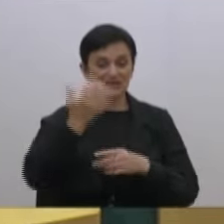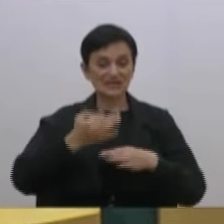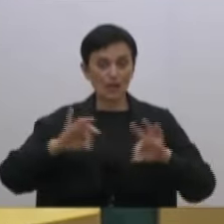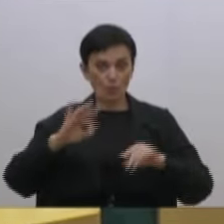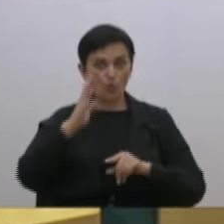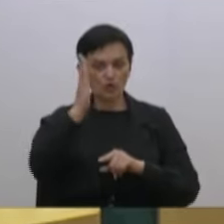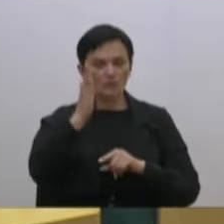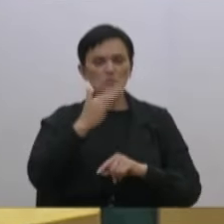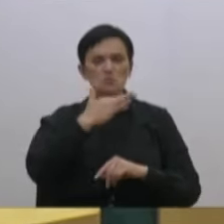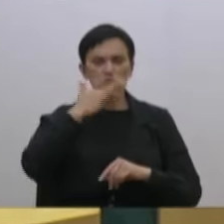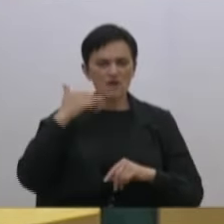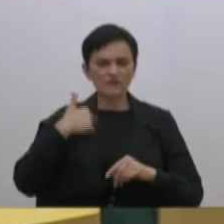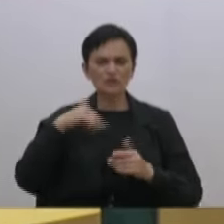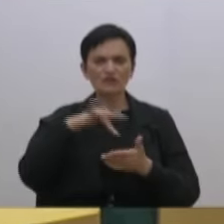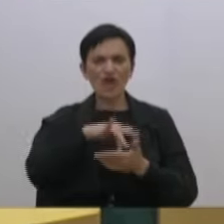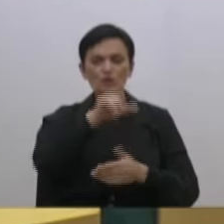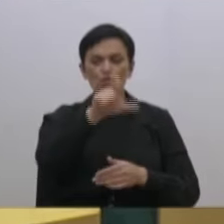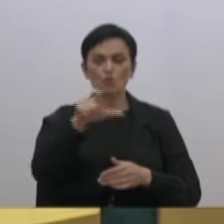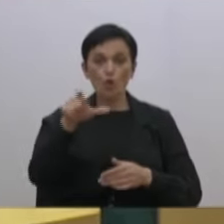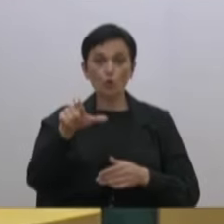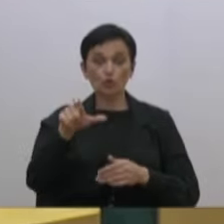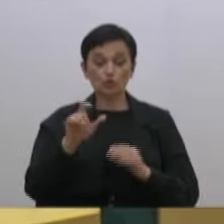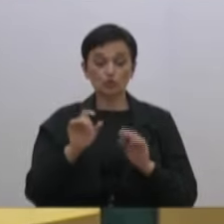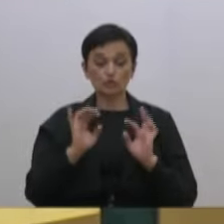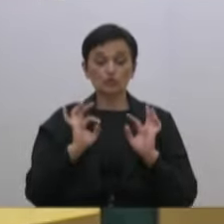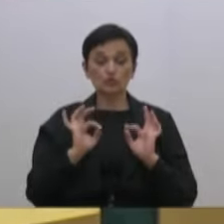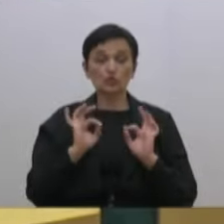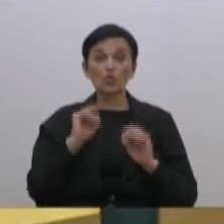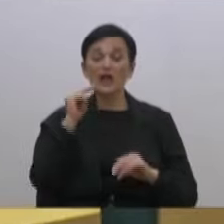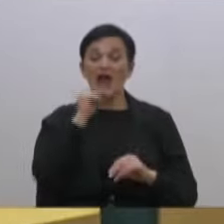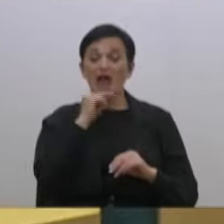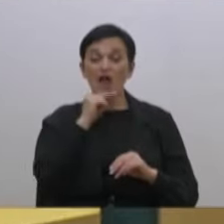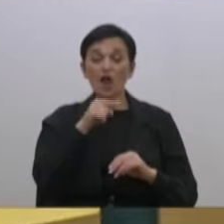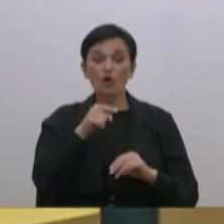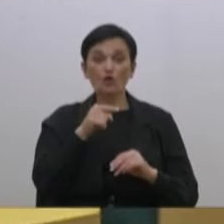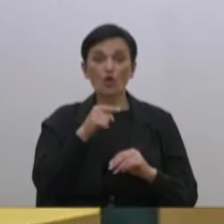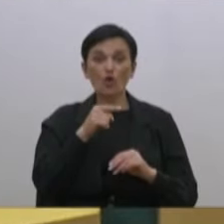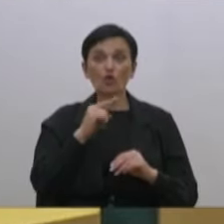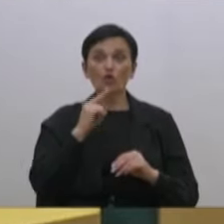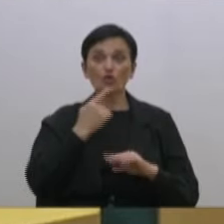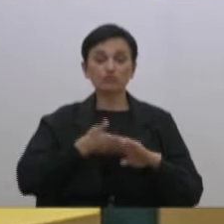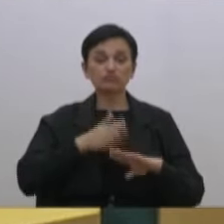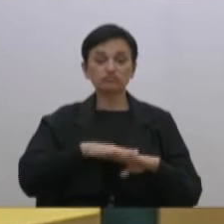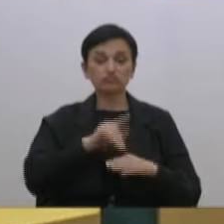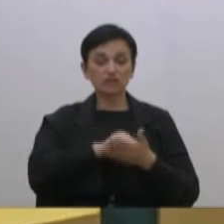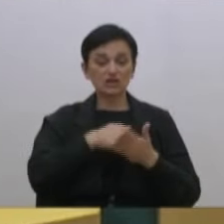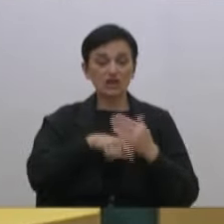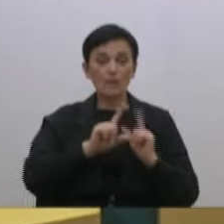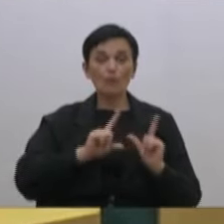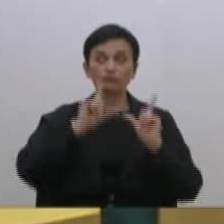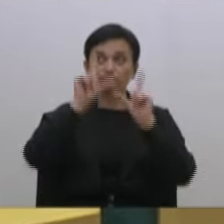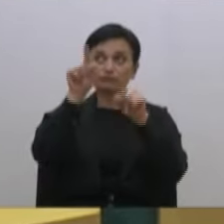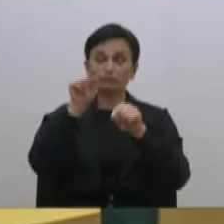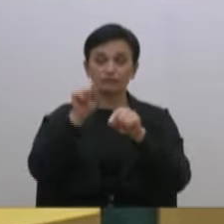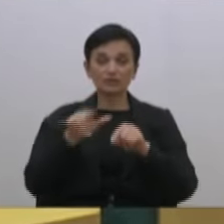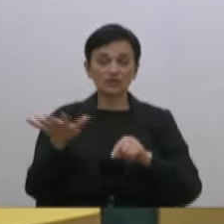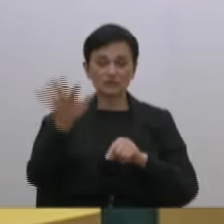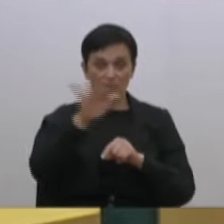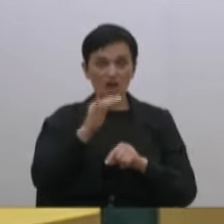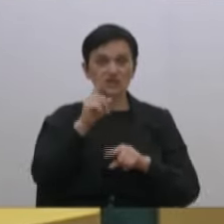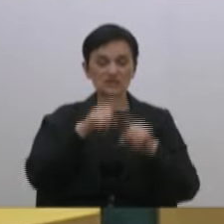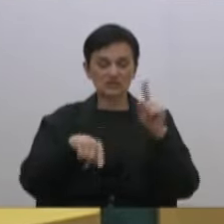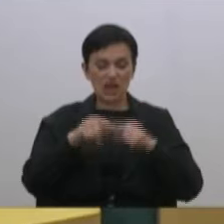მაშინ ძალიან ბევრი ჩვენი მოქალაქე, რომელიც სწორედ ეკონომიკურ სიდუხჭირეს გაექცა ჩვენი ქვეყნიდან, დაბრუნდება სამშობლოში და